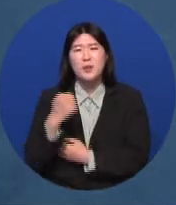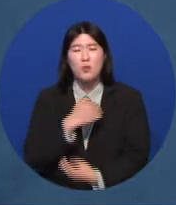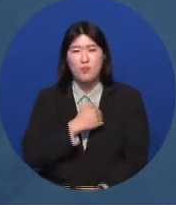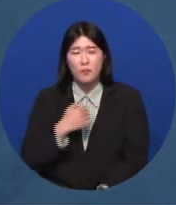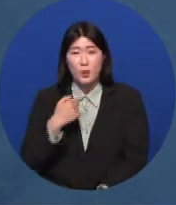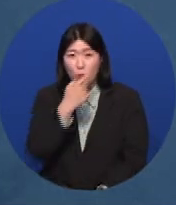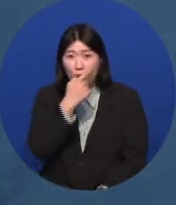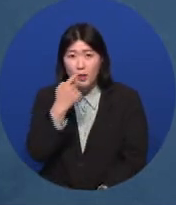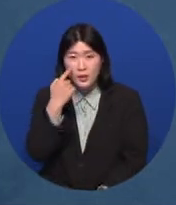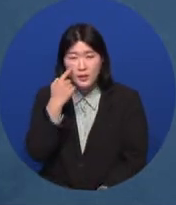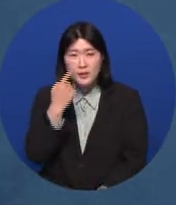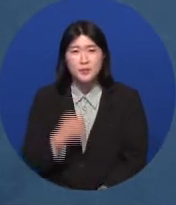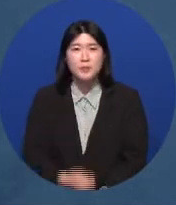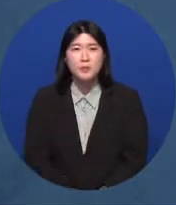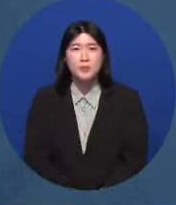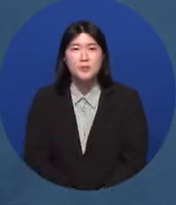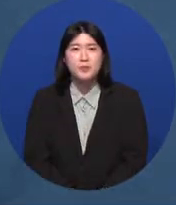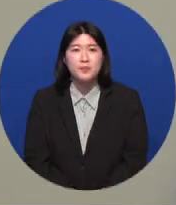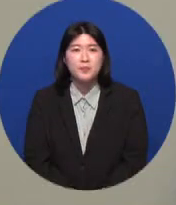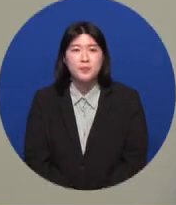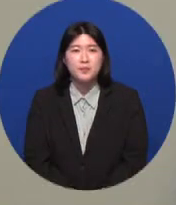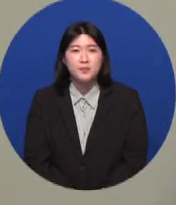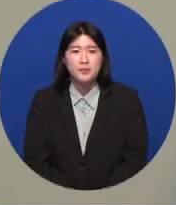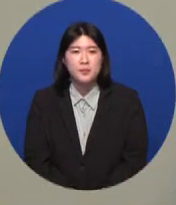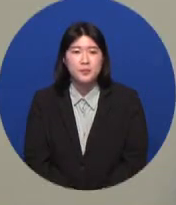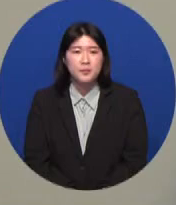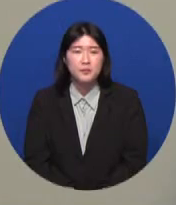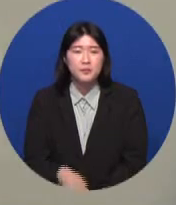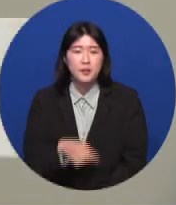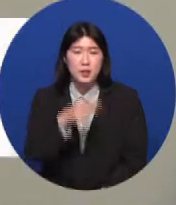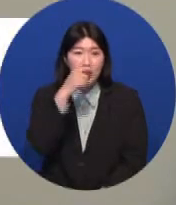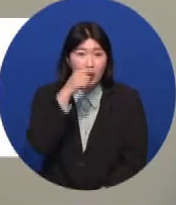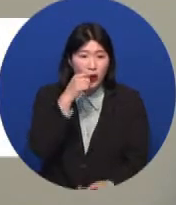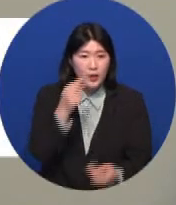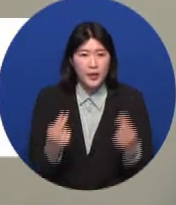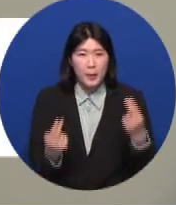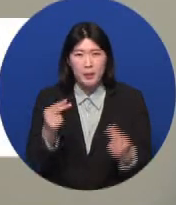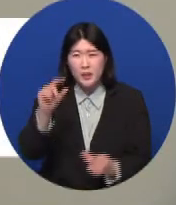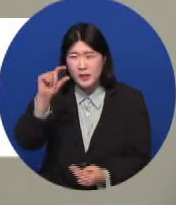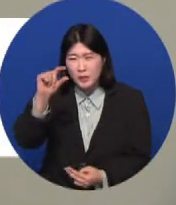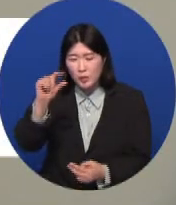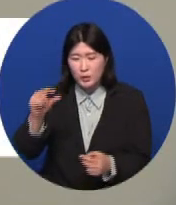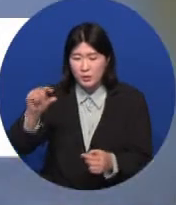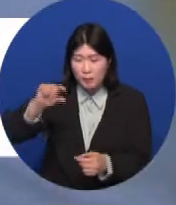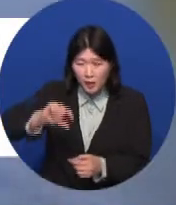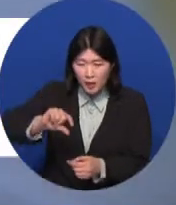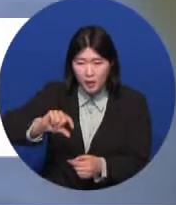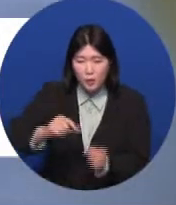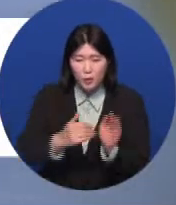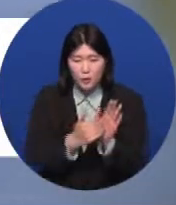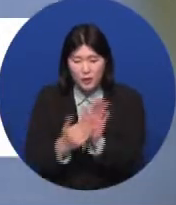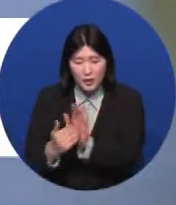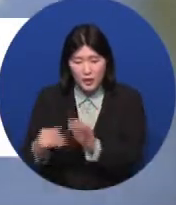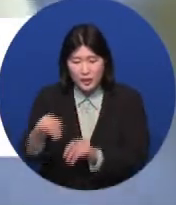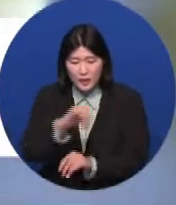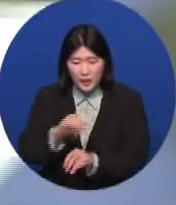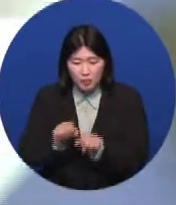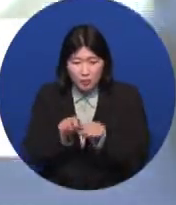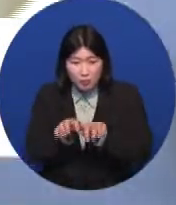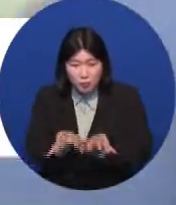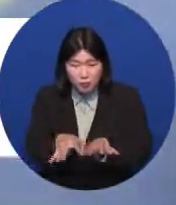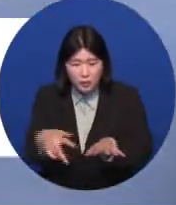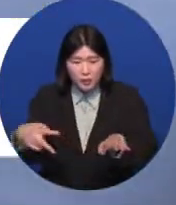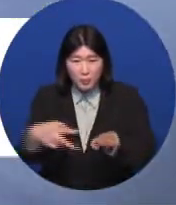감염 억제 효능을 보였습니다 남들 10 으로부터 훨씬 더 적은 농도에서 더 많은 바이러스의 단백질을